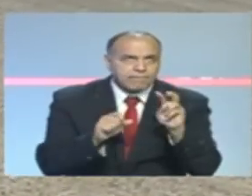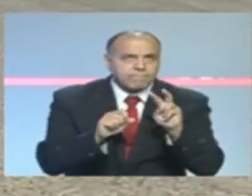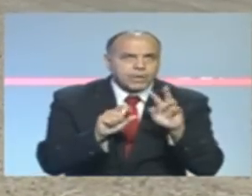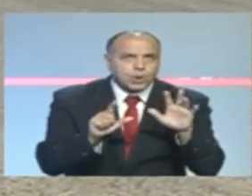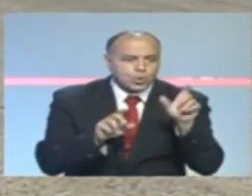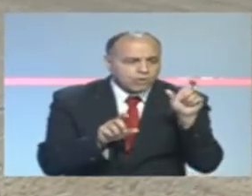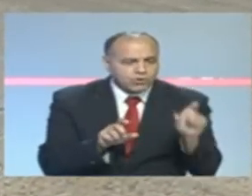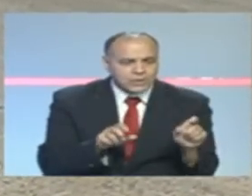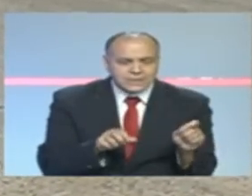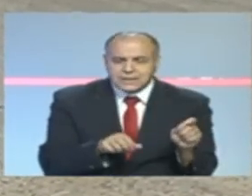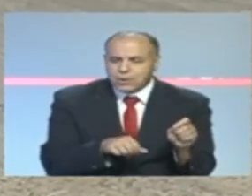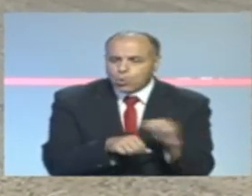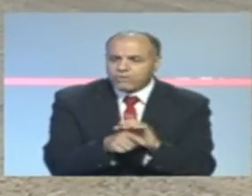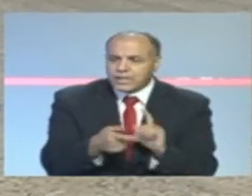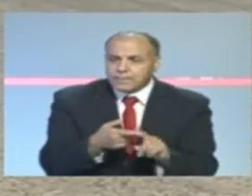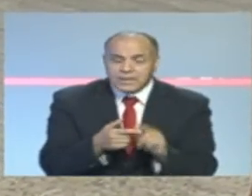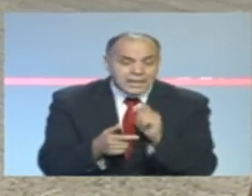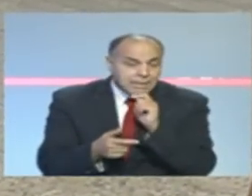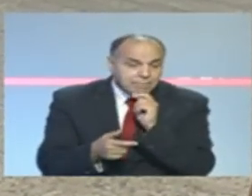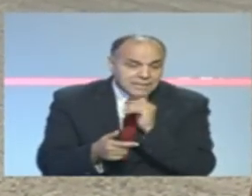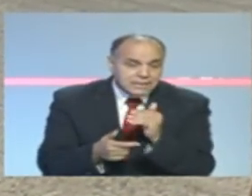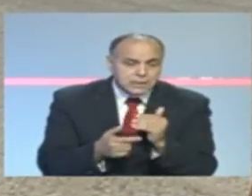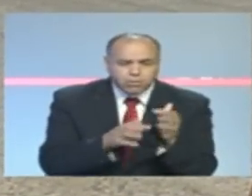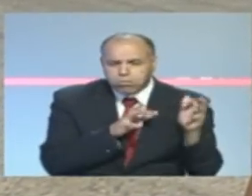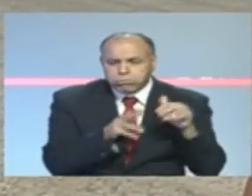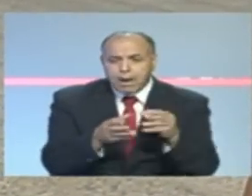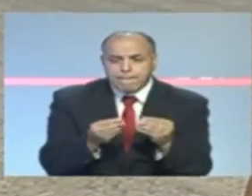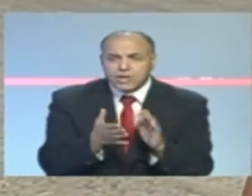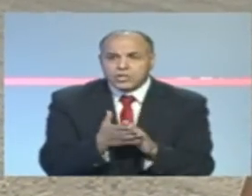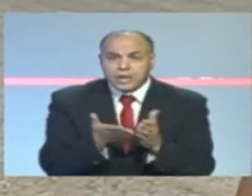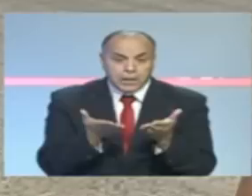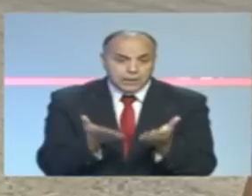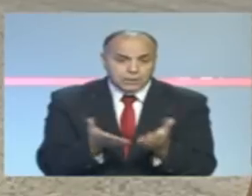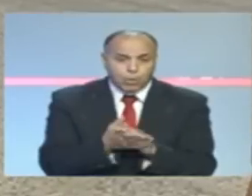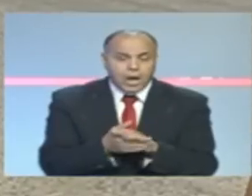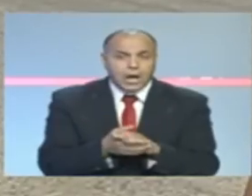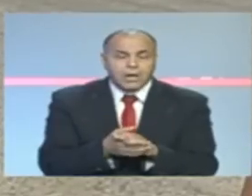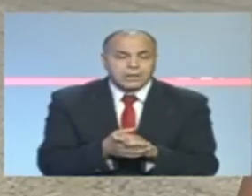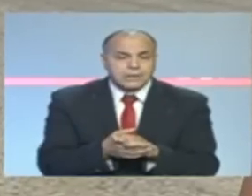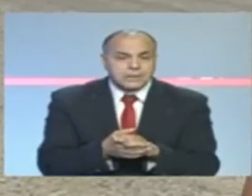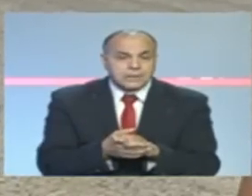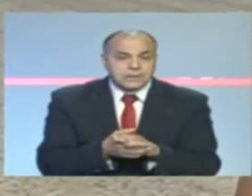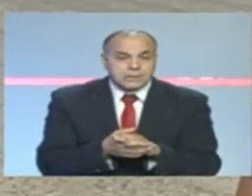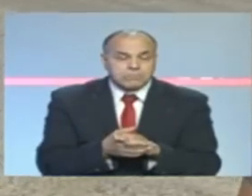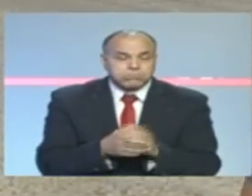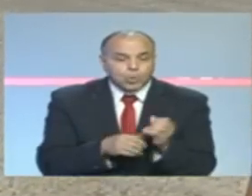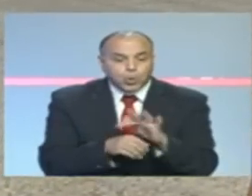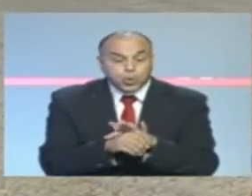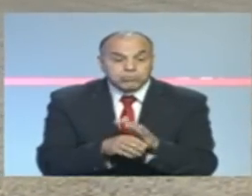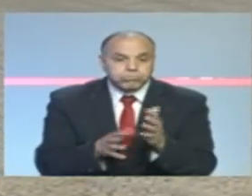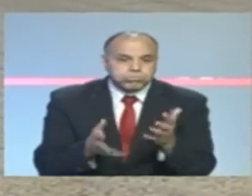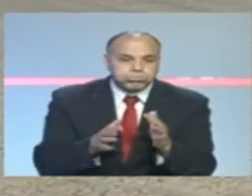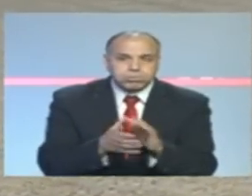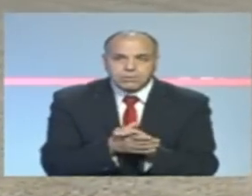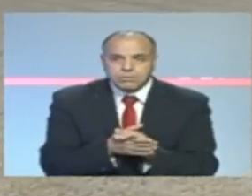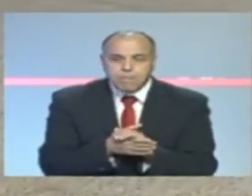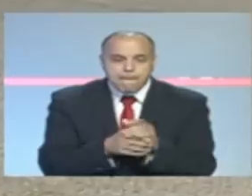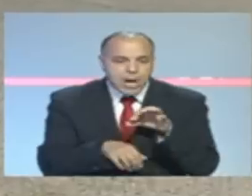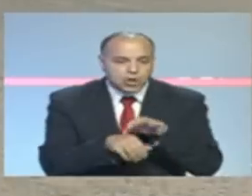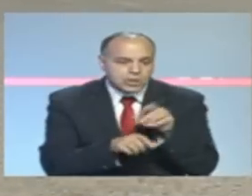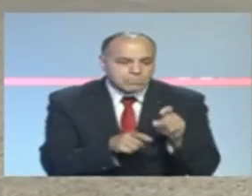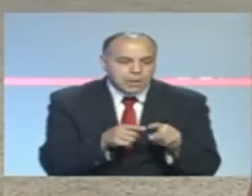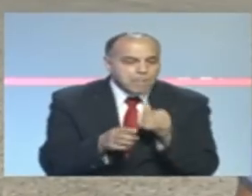اه مازال ضغط كبير تجاه ساعات في البيت كما قلت لكم يبدو مرضى